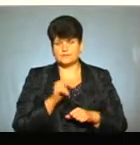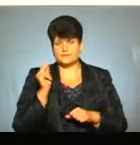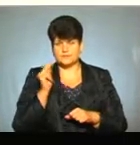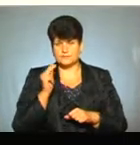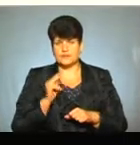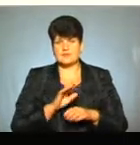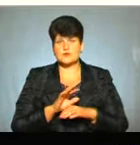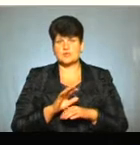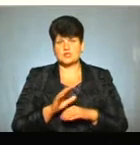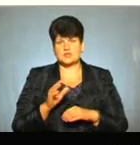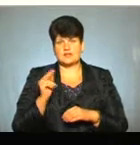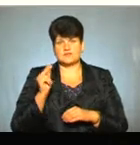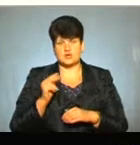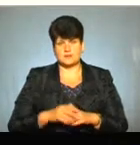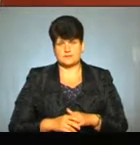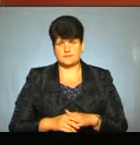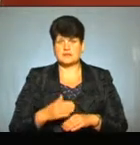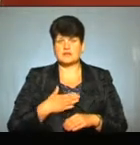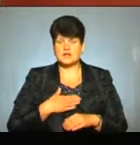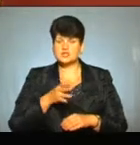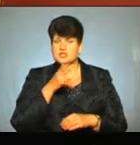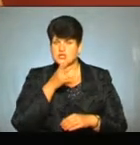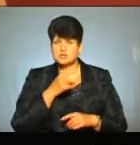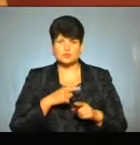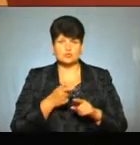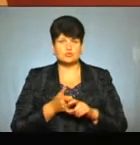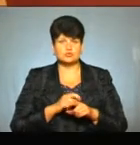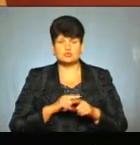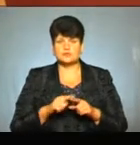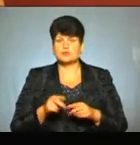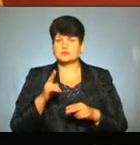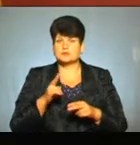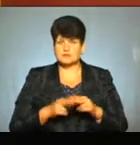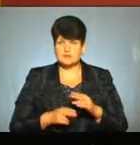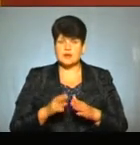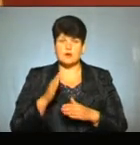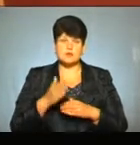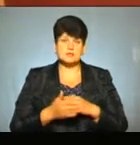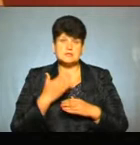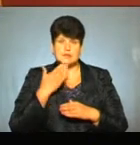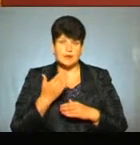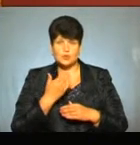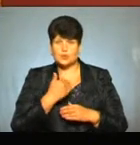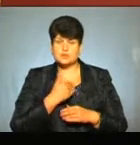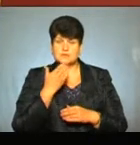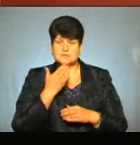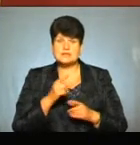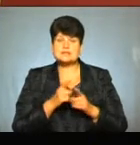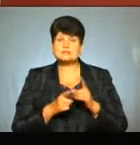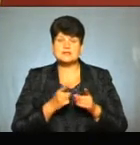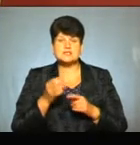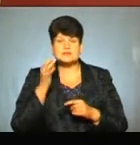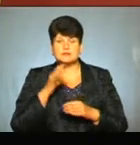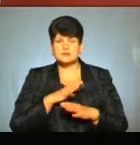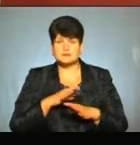певне виробниче навчання. Наш ефірний час дуже швидко вже завершується. Наостанок ще хочу запитати про ті зміни, які ми ще